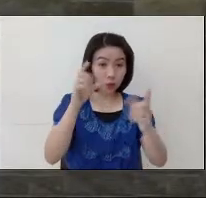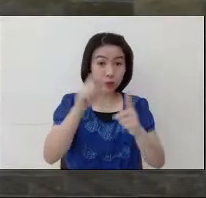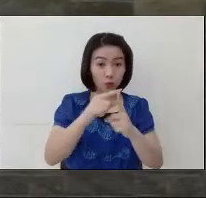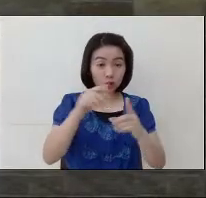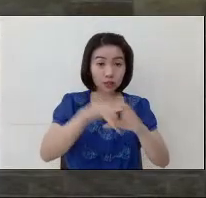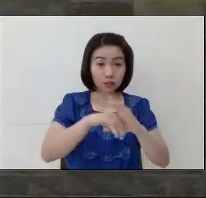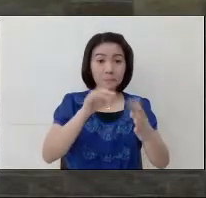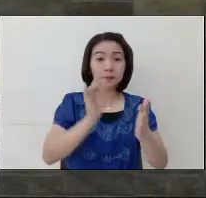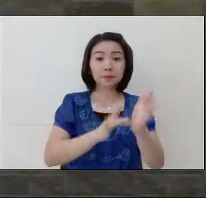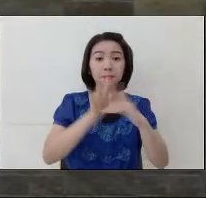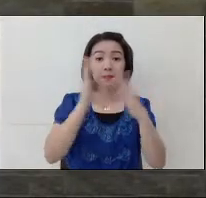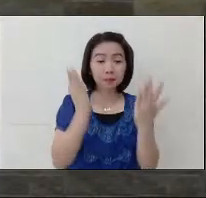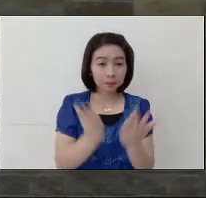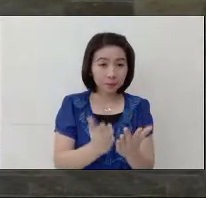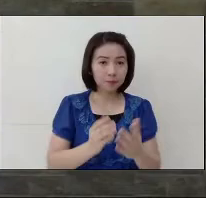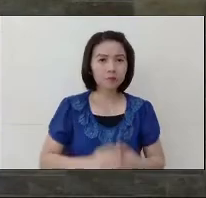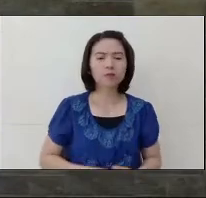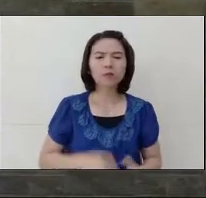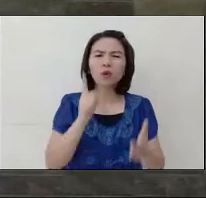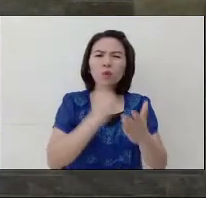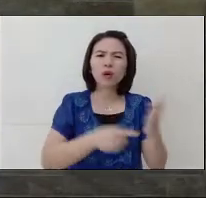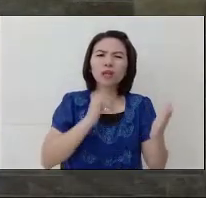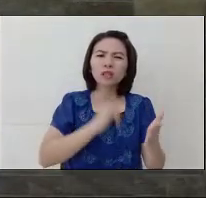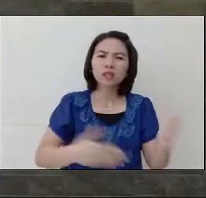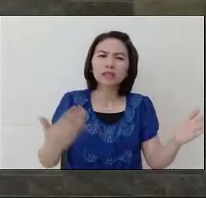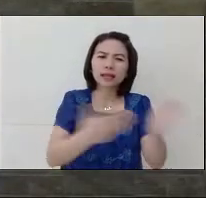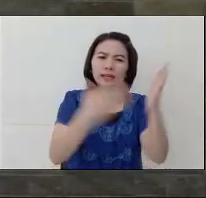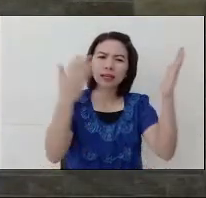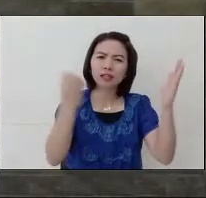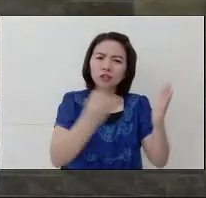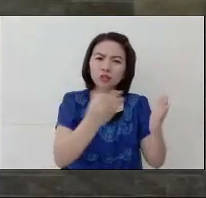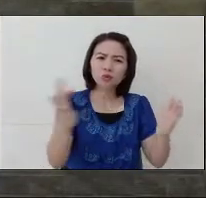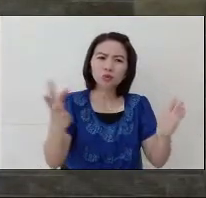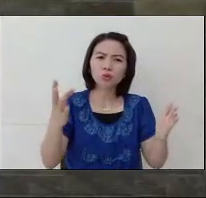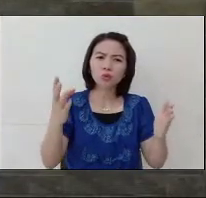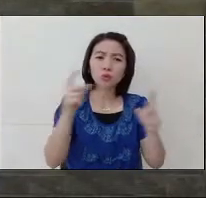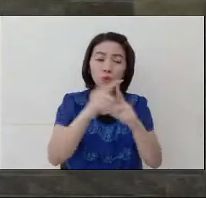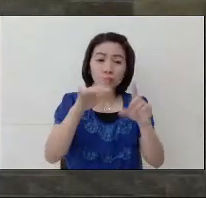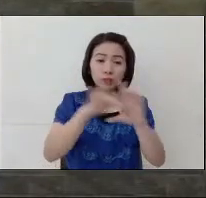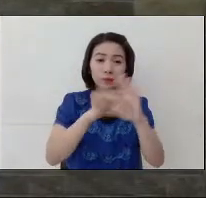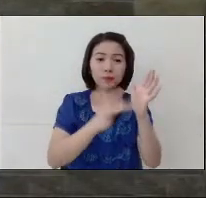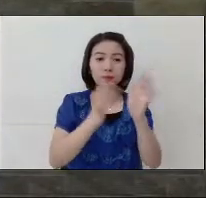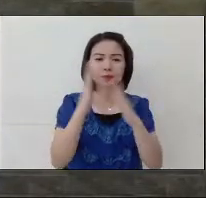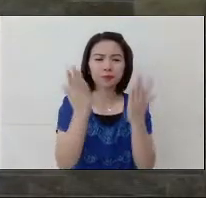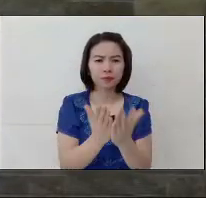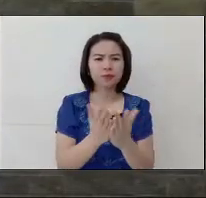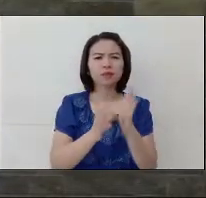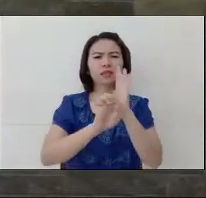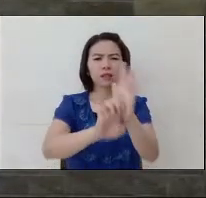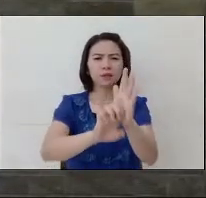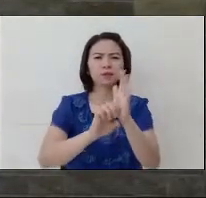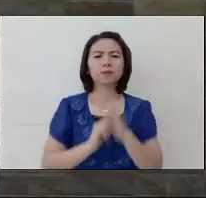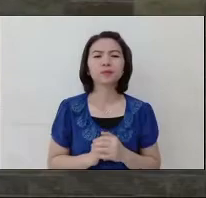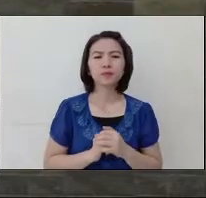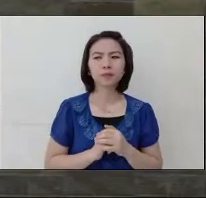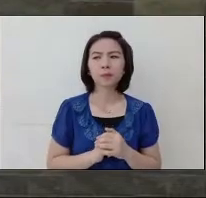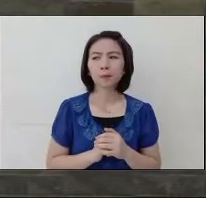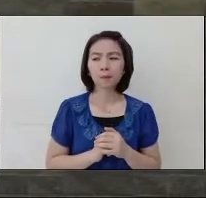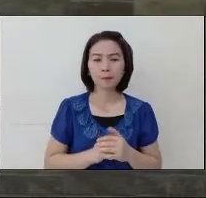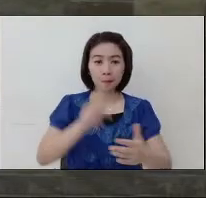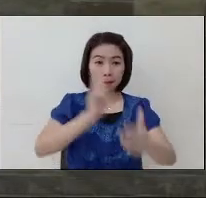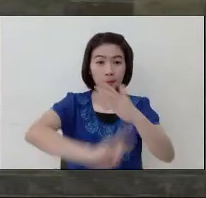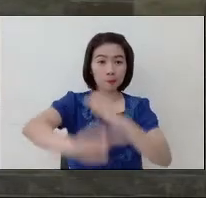Alright? What is the opposite words? Alright? For example, tingnan nyo mabuti ha. Follow me carefully.